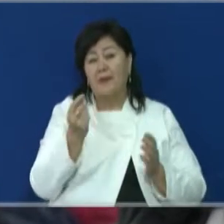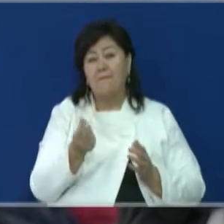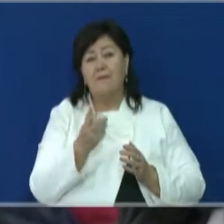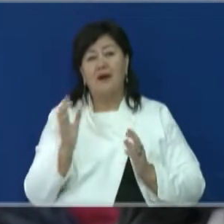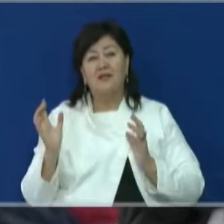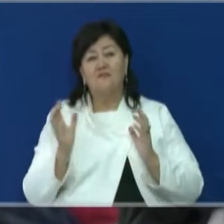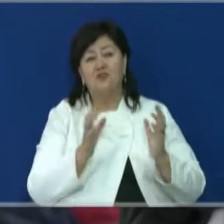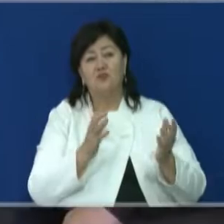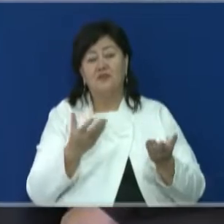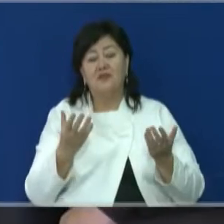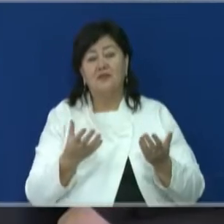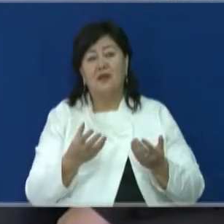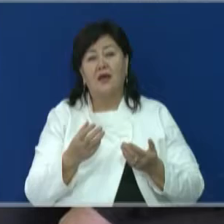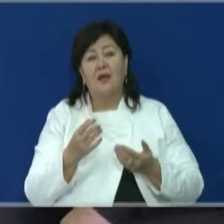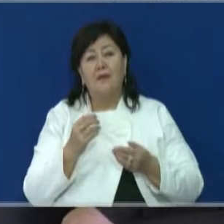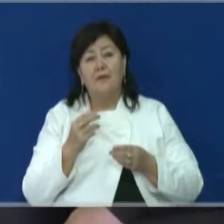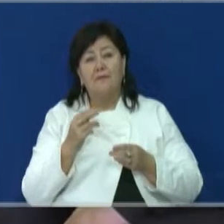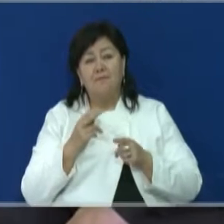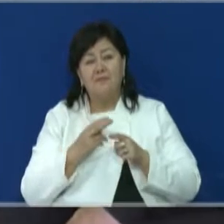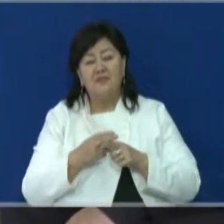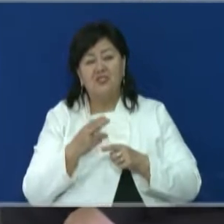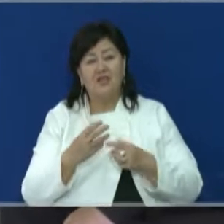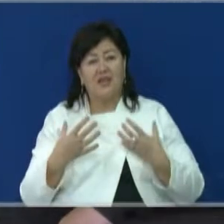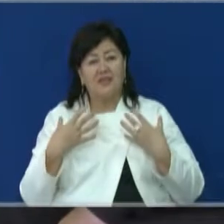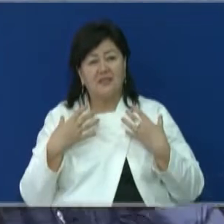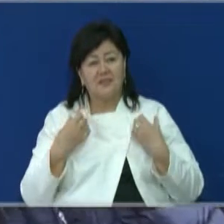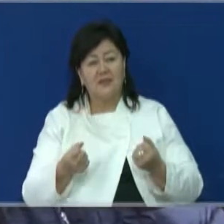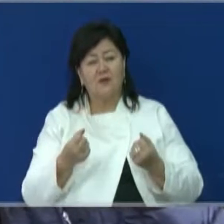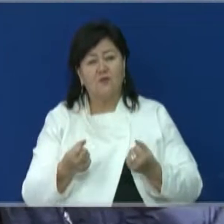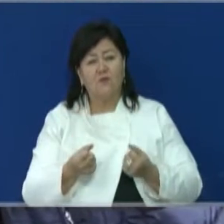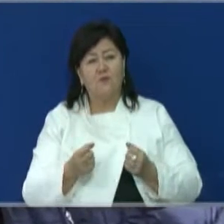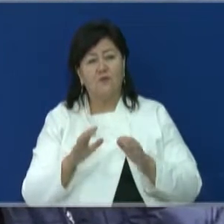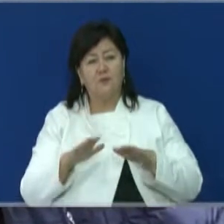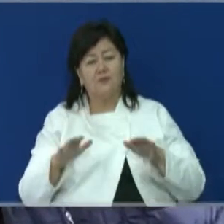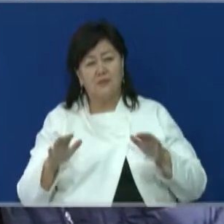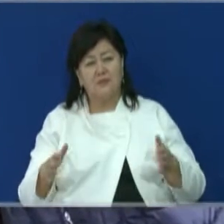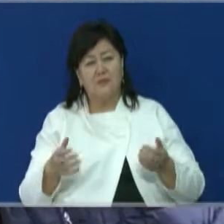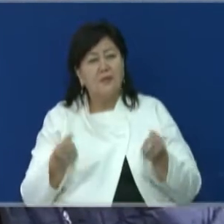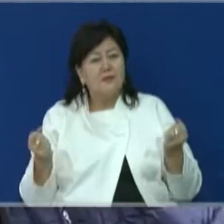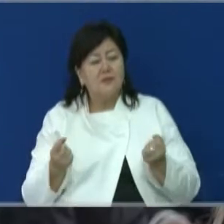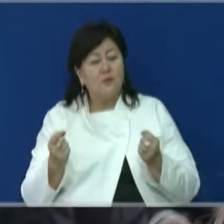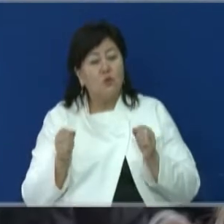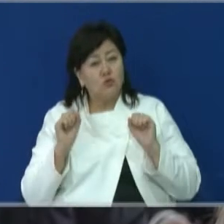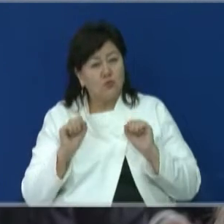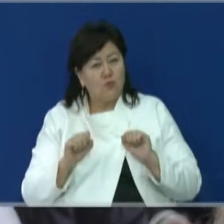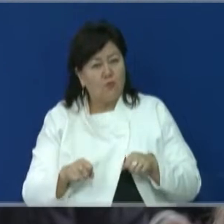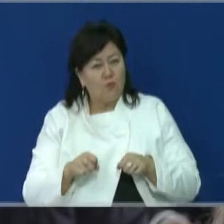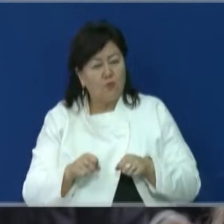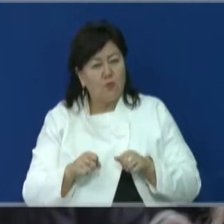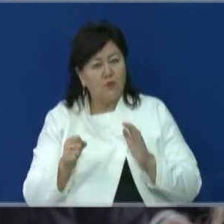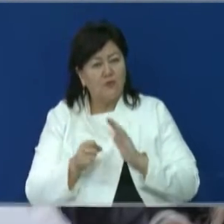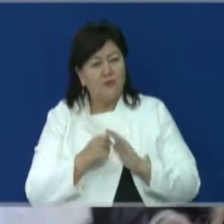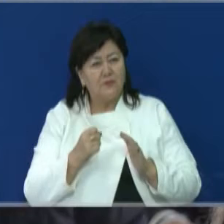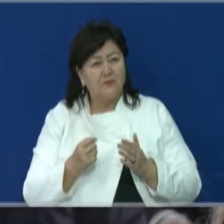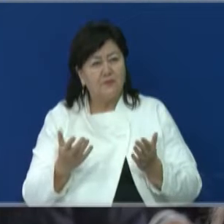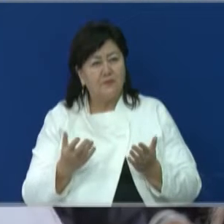бұл жағдай балалардың денсаулығына кері әсер ете ме деп алаңдаған тұрғындар қоғамдық көлік мәселесін шешіп беруді сұрап отыр. 15-ші автобус